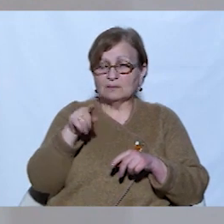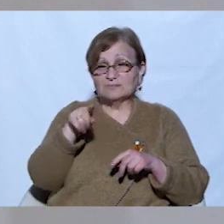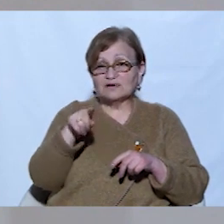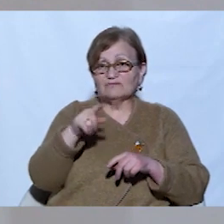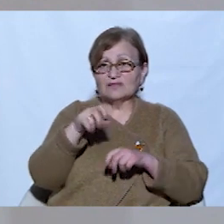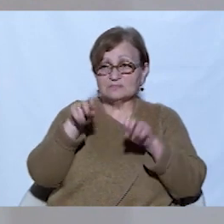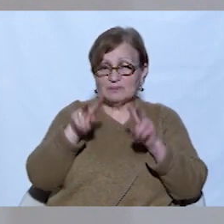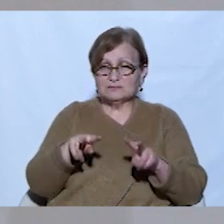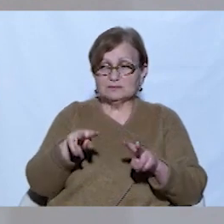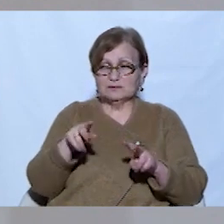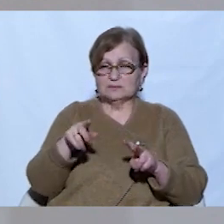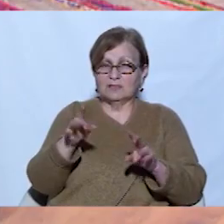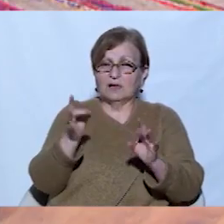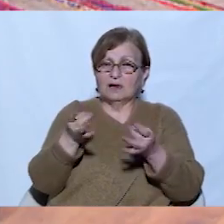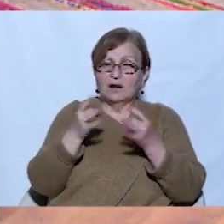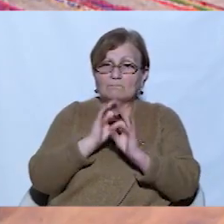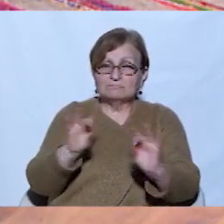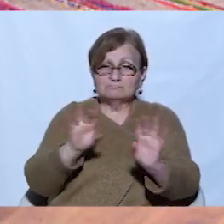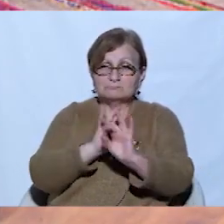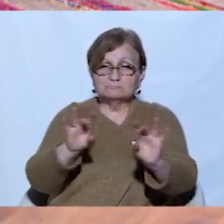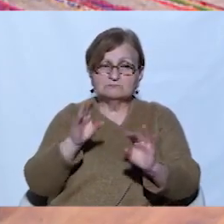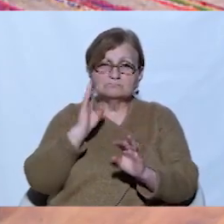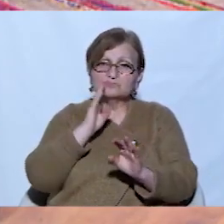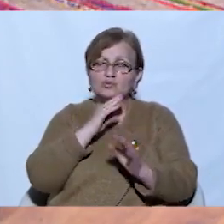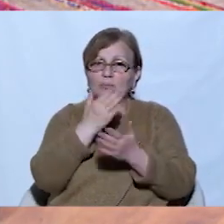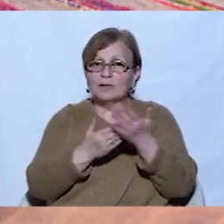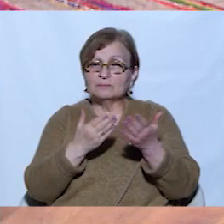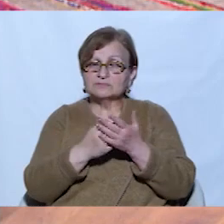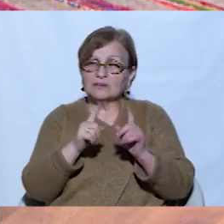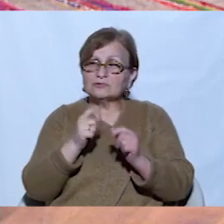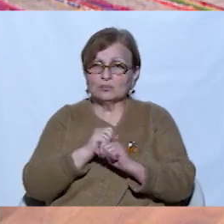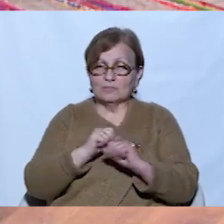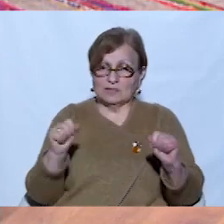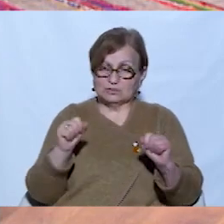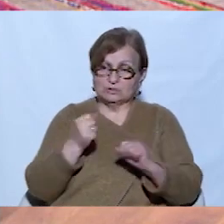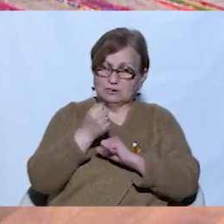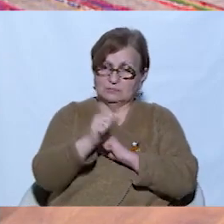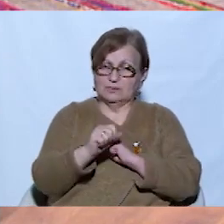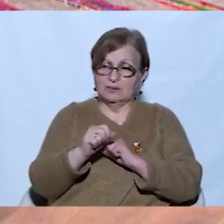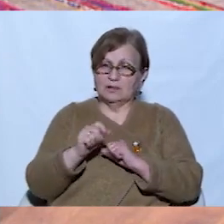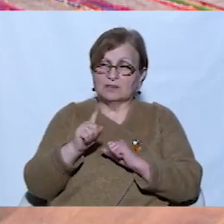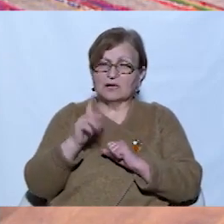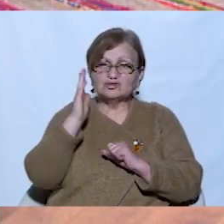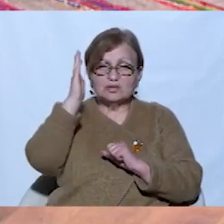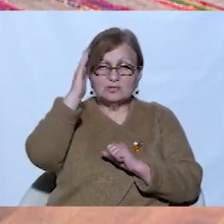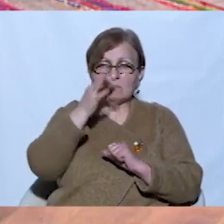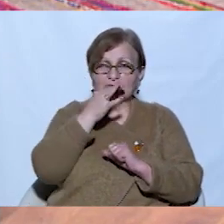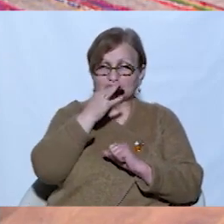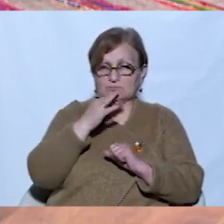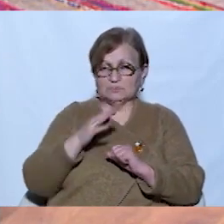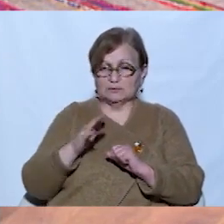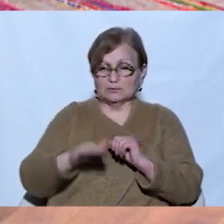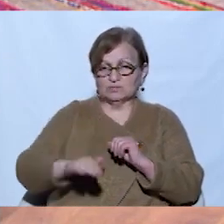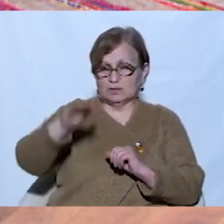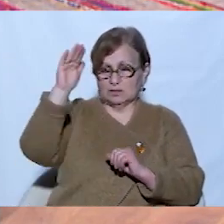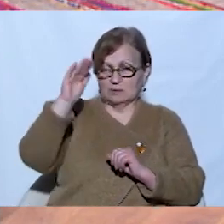როგორც სპეციალისტებმა გარკვეული რჩევა მიეცეთ მშობლებს, რატომ არ შეიძლება და რა შეიძლება გამოიწვიოს უკვე სამომავლოდ